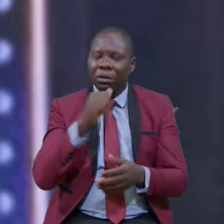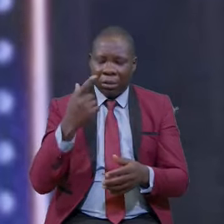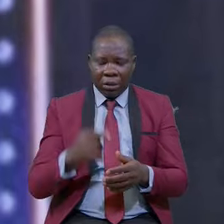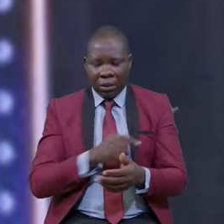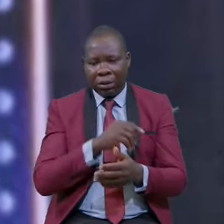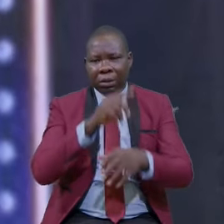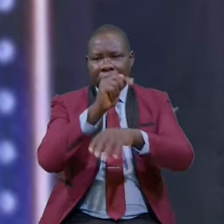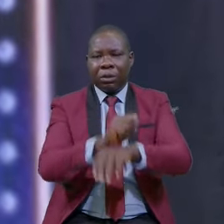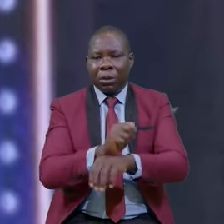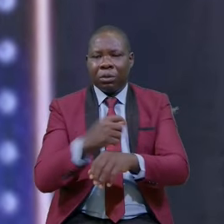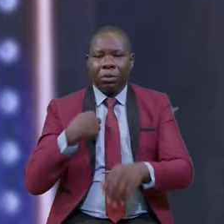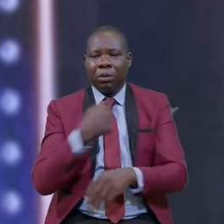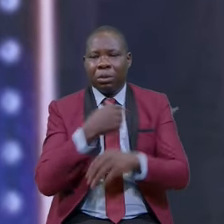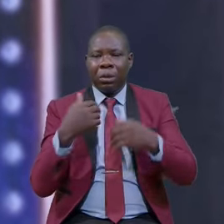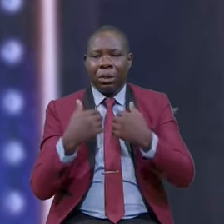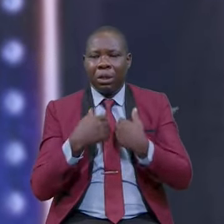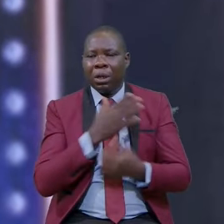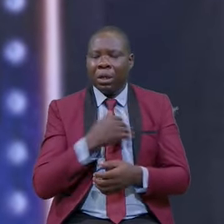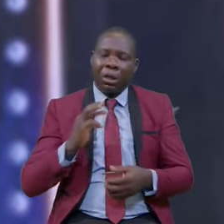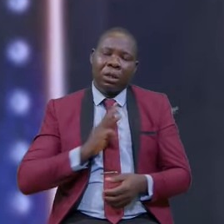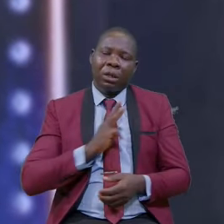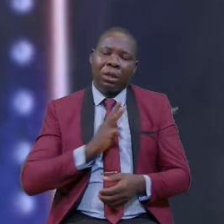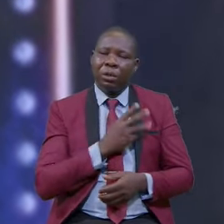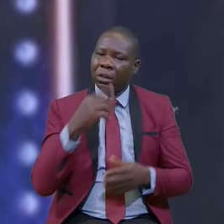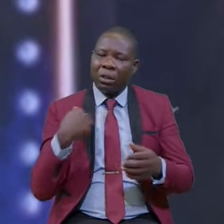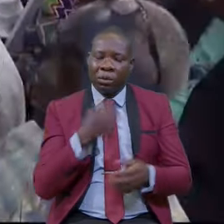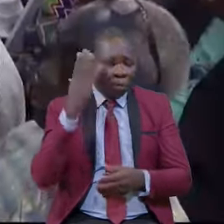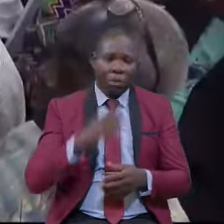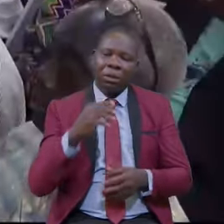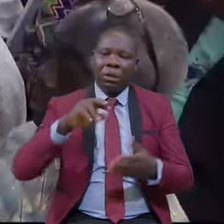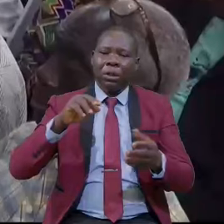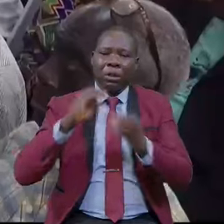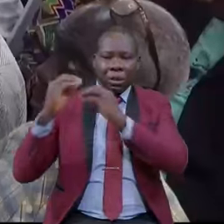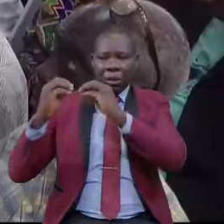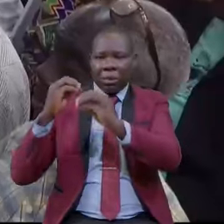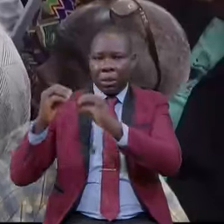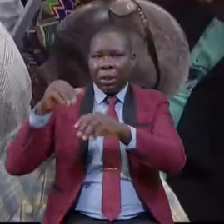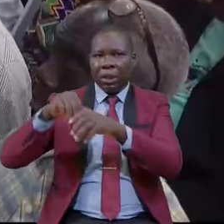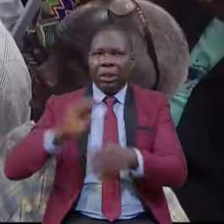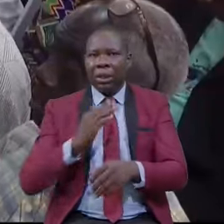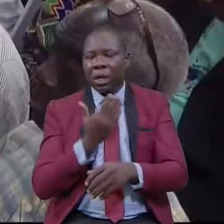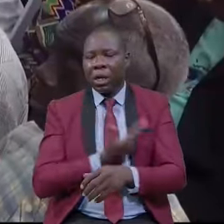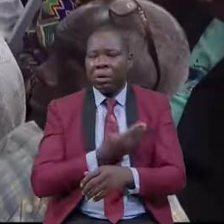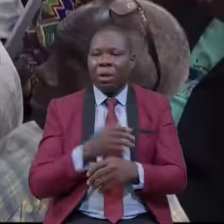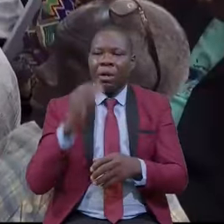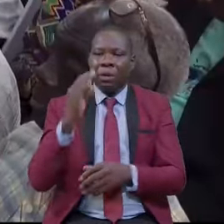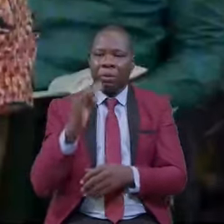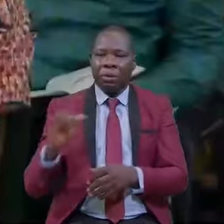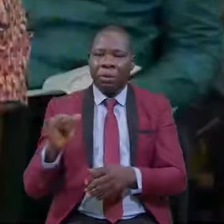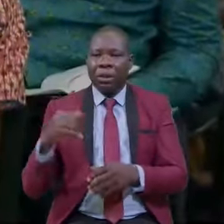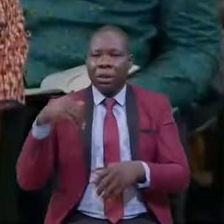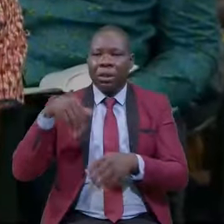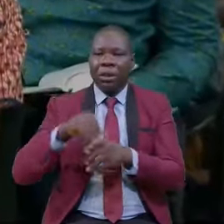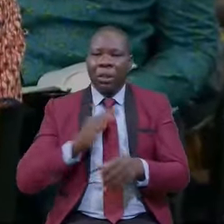disons, nous allons réparer. Dans nos prédications, nous allons réparer. Dans nos prières, nous allons